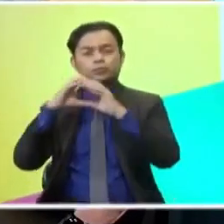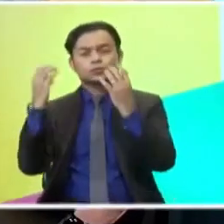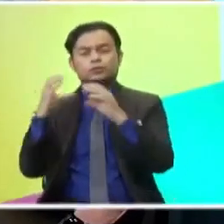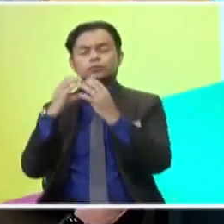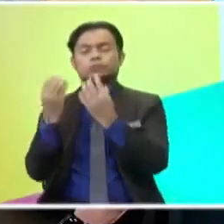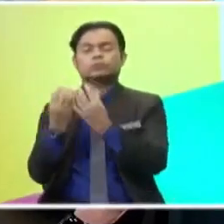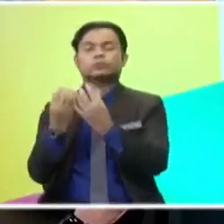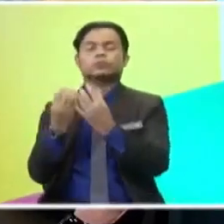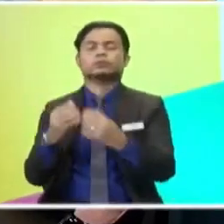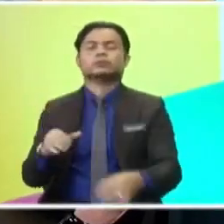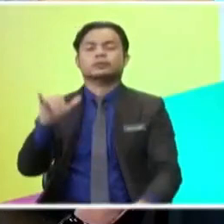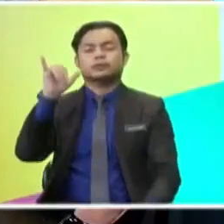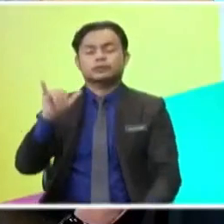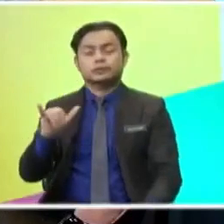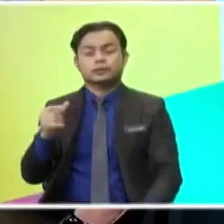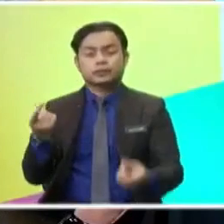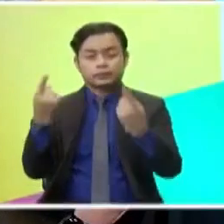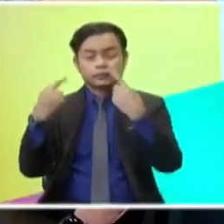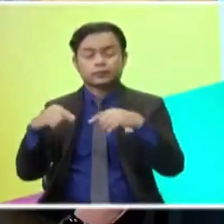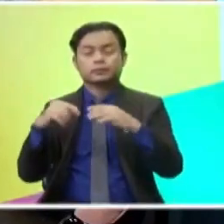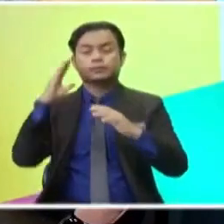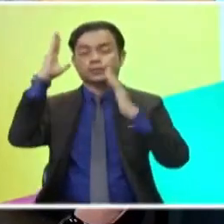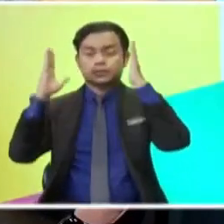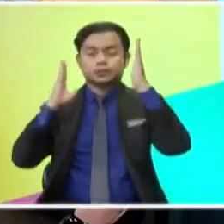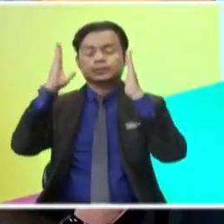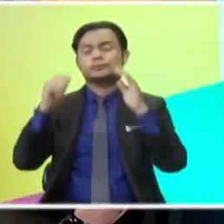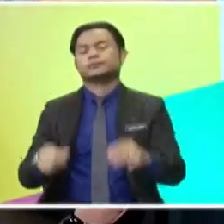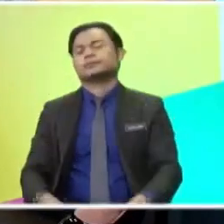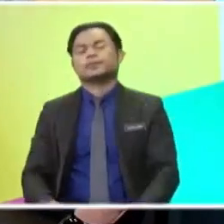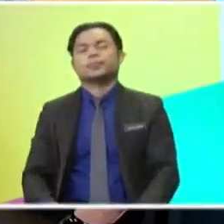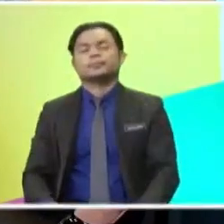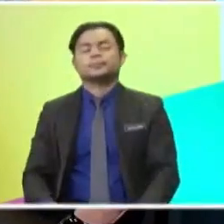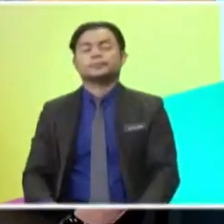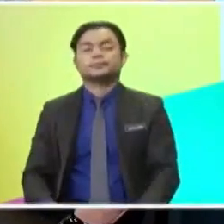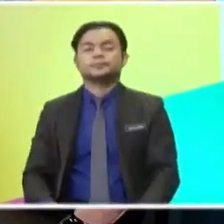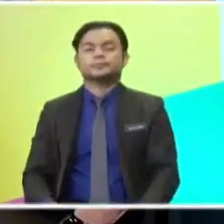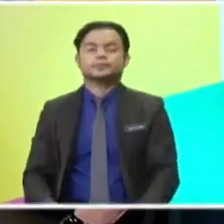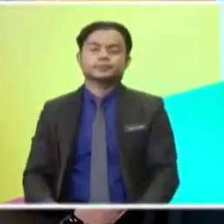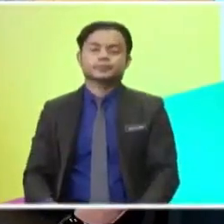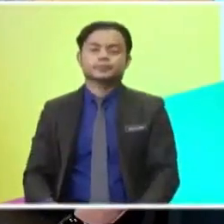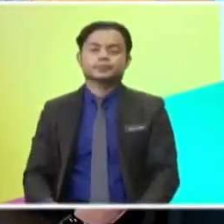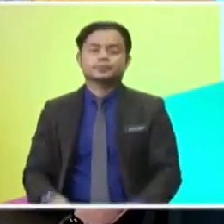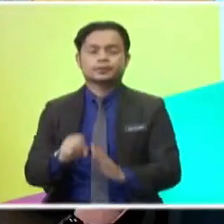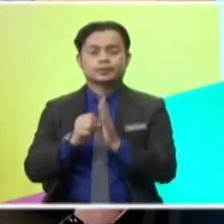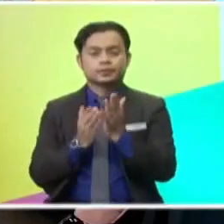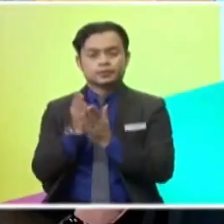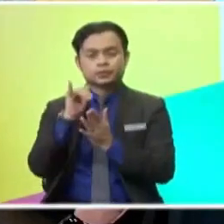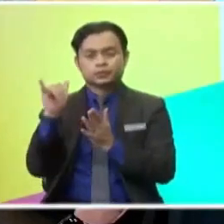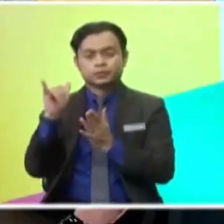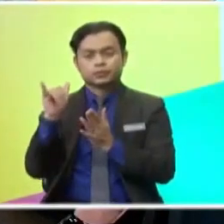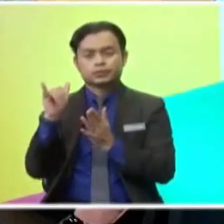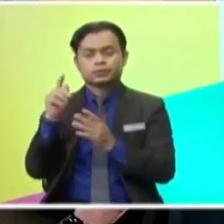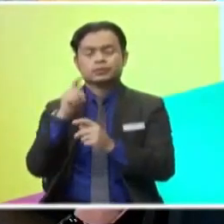Okey. Alright, dan tugas, ya, Yang di-Pertuan Agong lagi, peranan Yang di-Pertuan Agong lagi adalah Yang di-Pertuan Agong